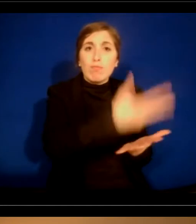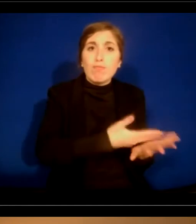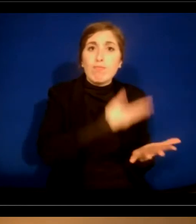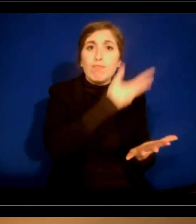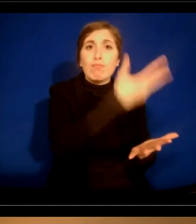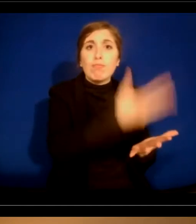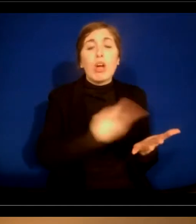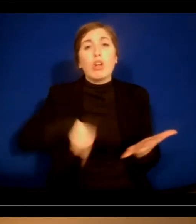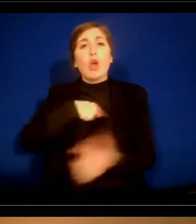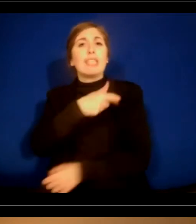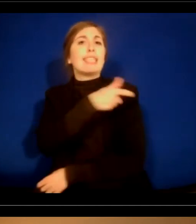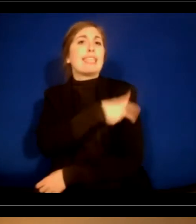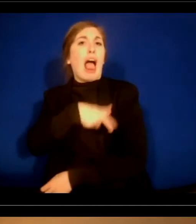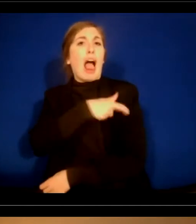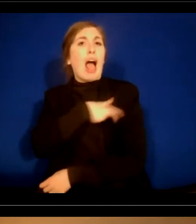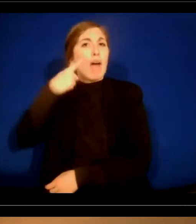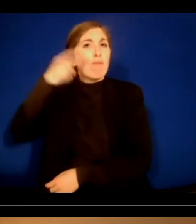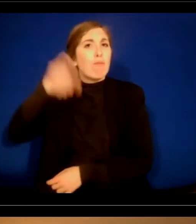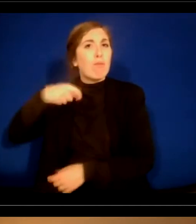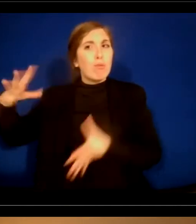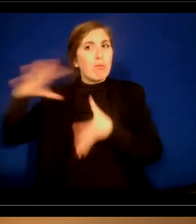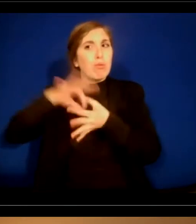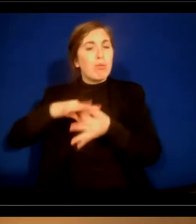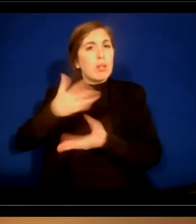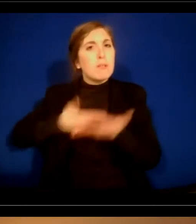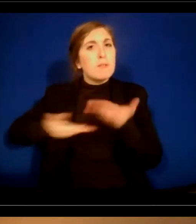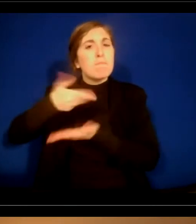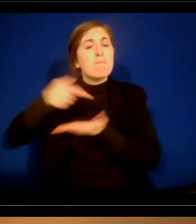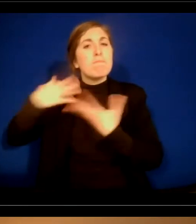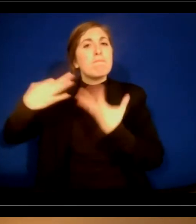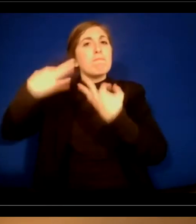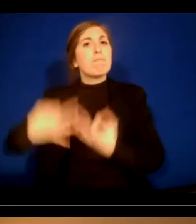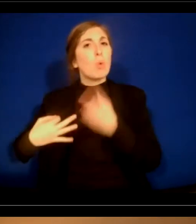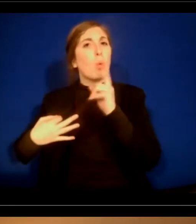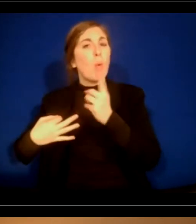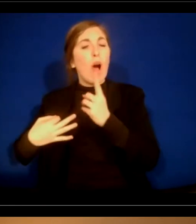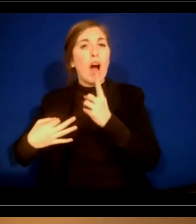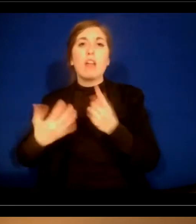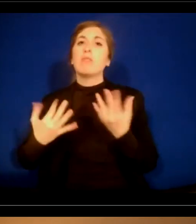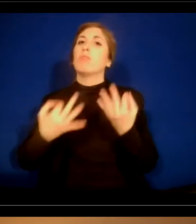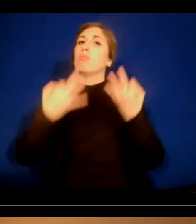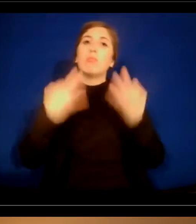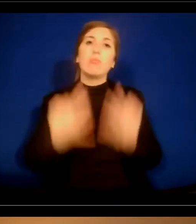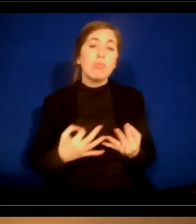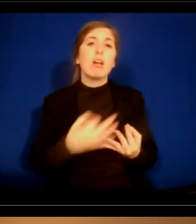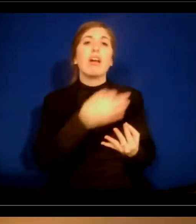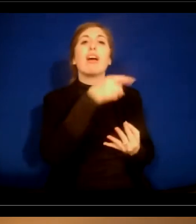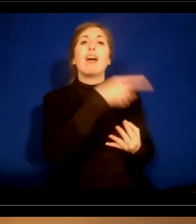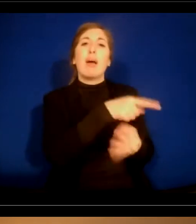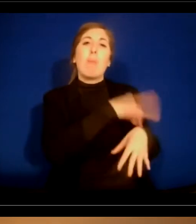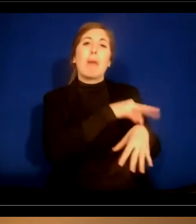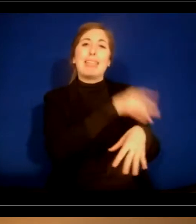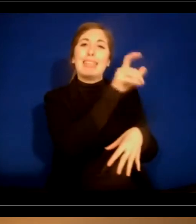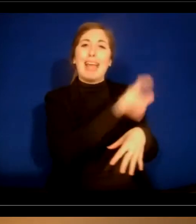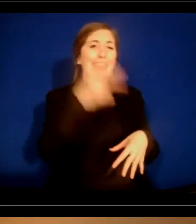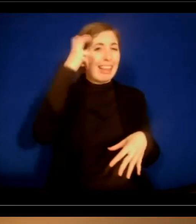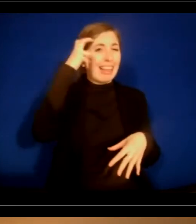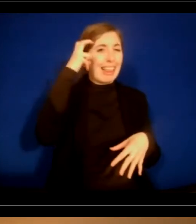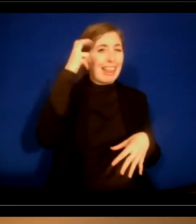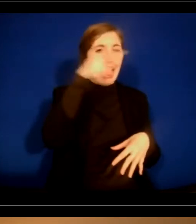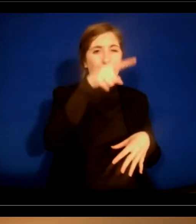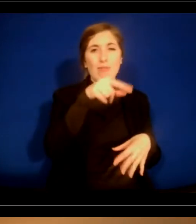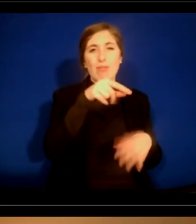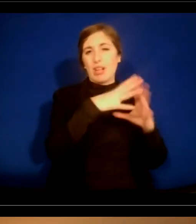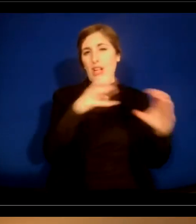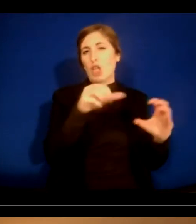staff ucraino, è stata quella di trasferire i pazienti dalla home family di Sole Terre a Kiev, quindi